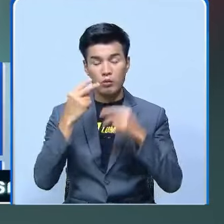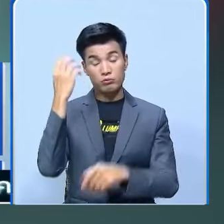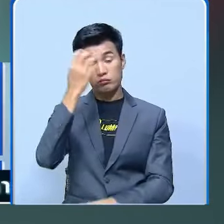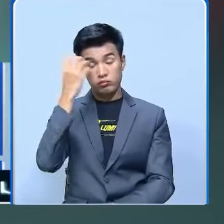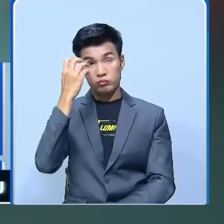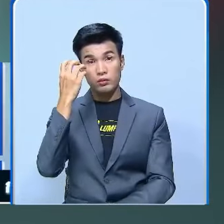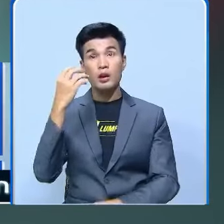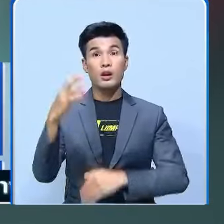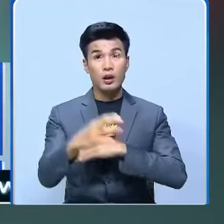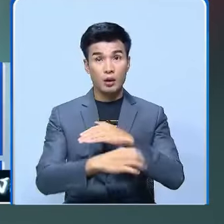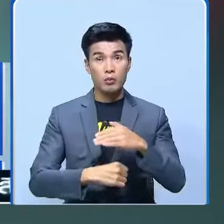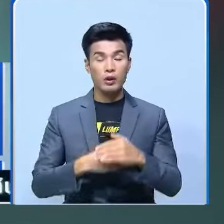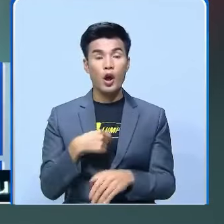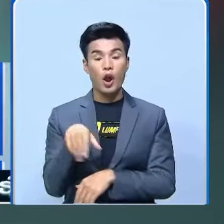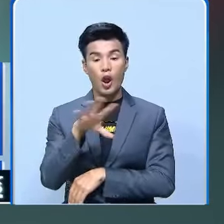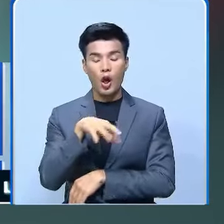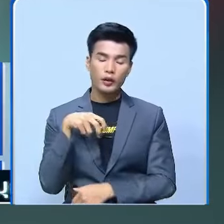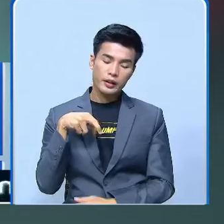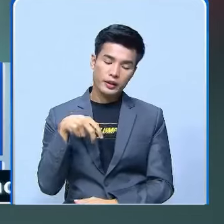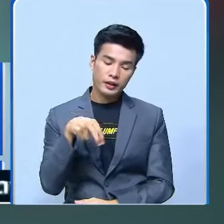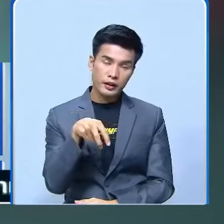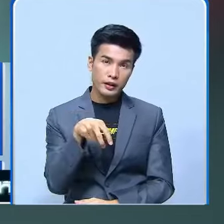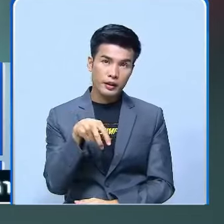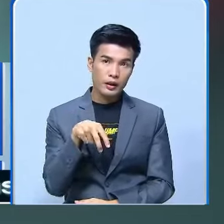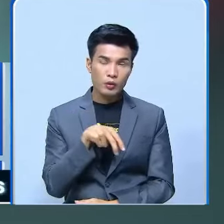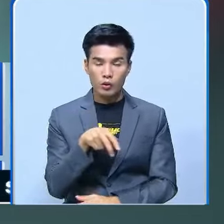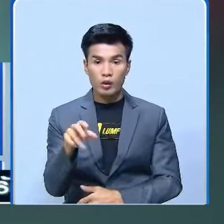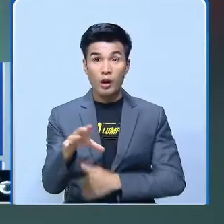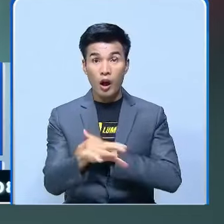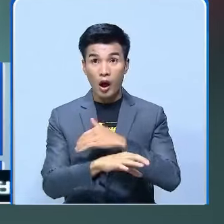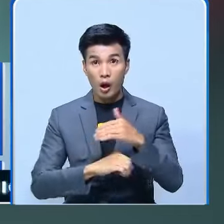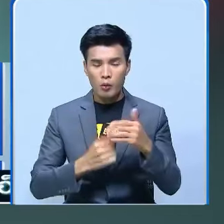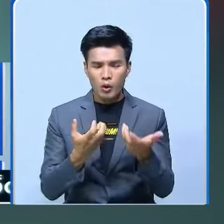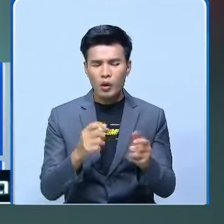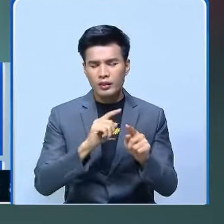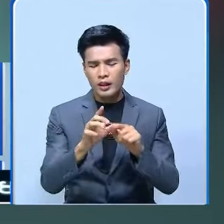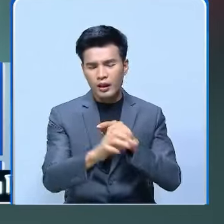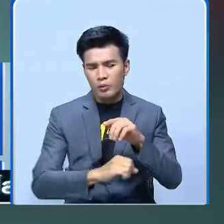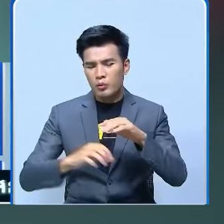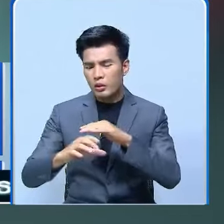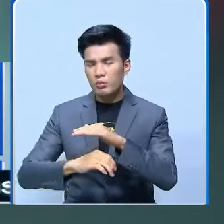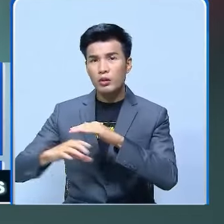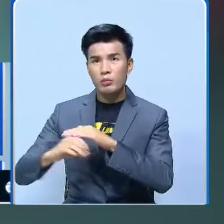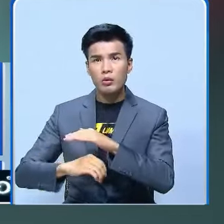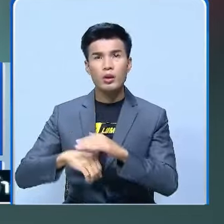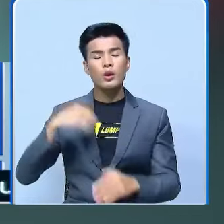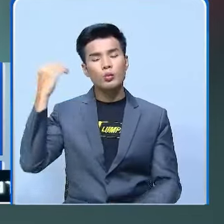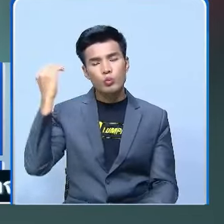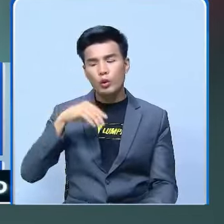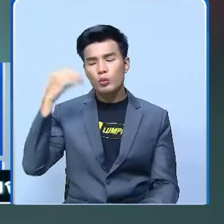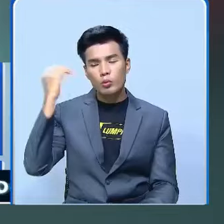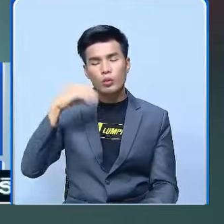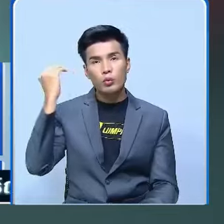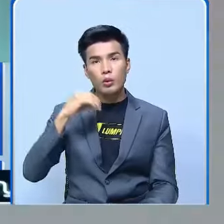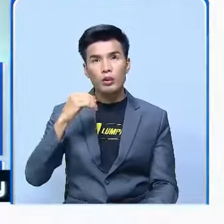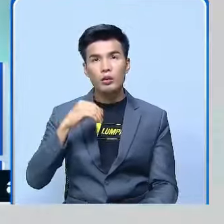ก่อเหตุทำทีเป็นเดินเล่นก่อนจากนั้นแวะขโมยแบบของเล็กๆน้อยๆตามร้านค้าต่างๆทำแบบนี้แทบทุกวันค่ะ